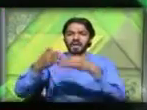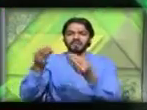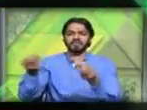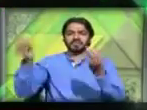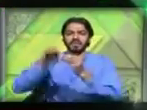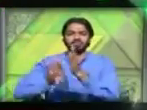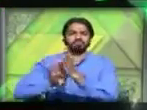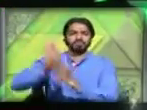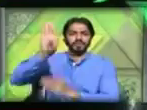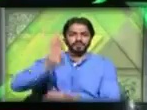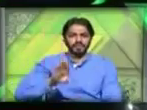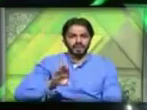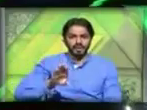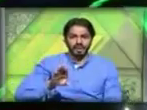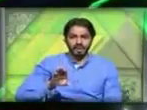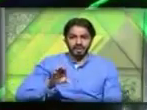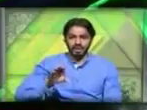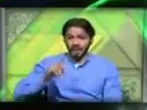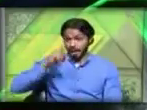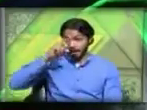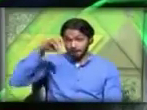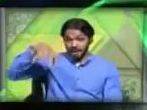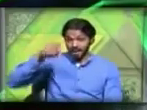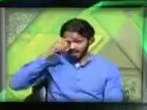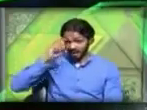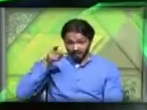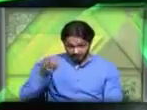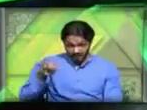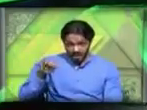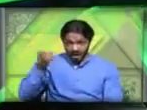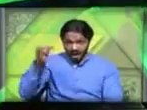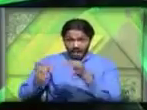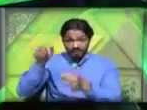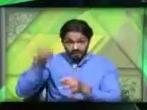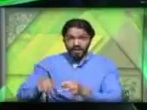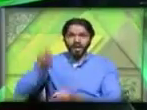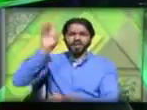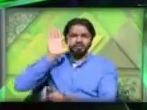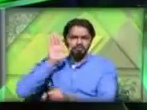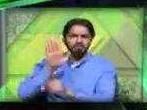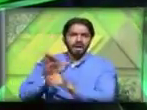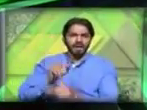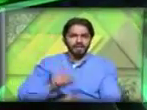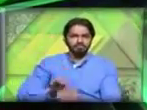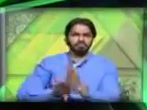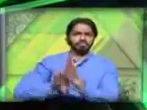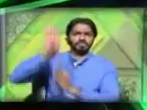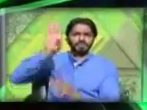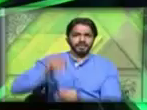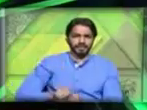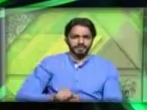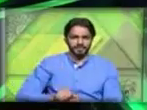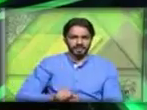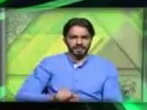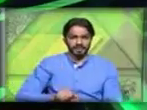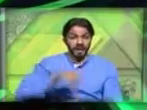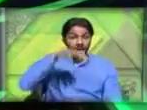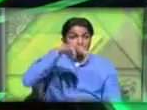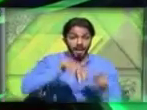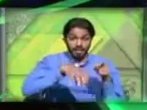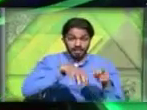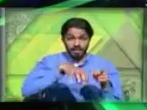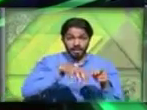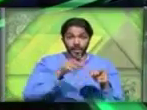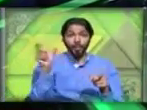الظالمة وإن كانت مسلمة. جميل. فالعدل هو الميزان. إن الله أمر